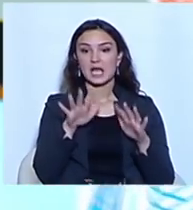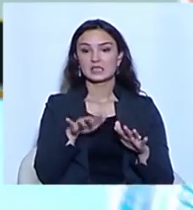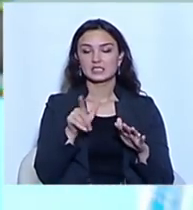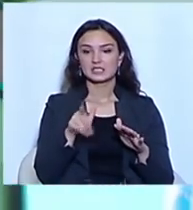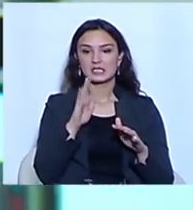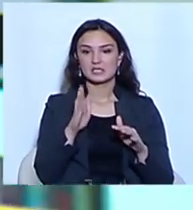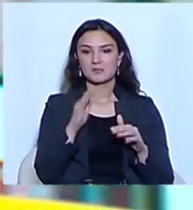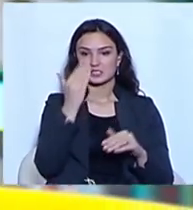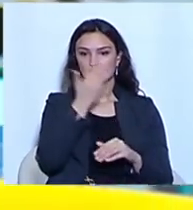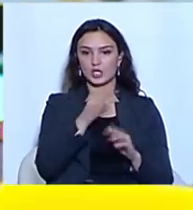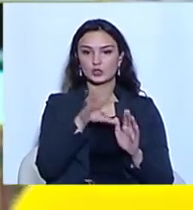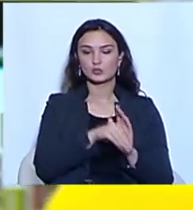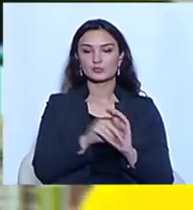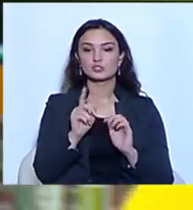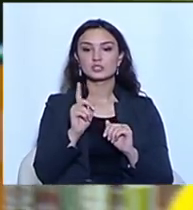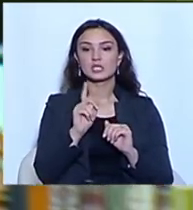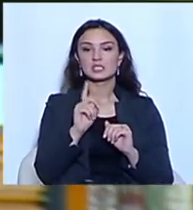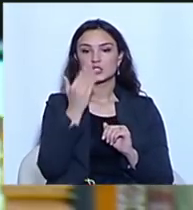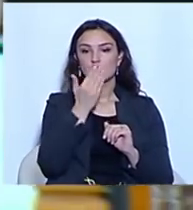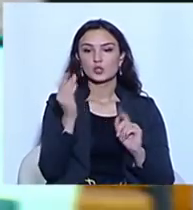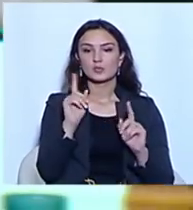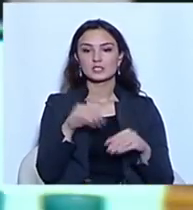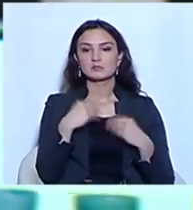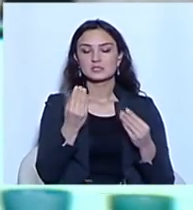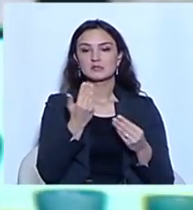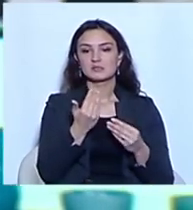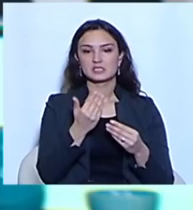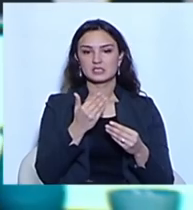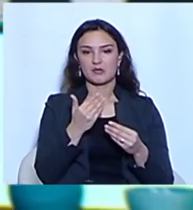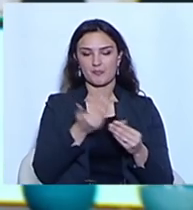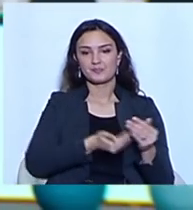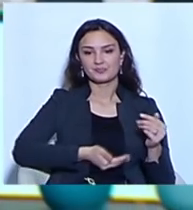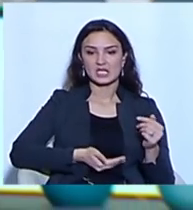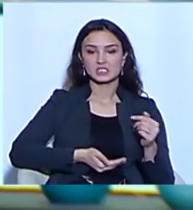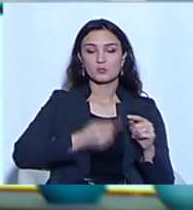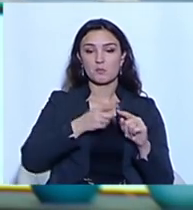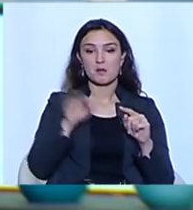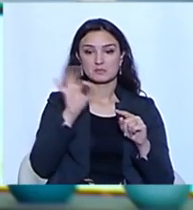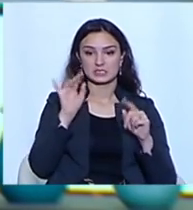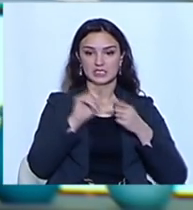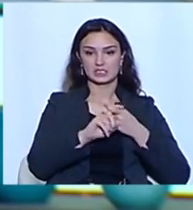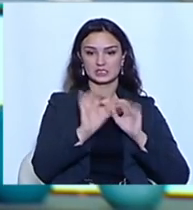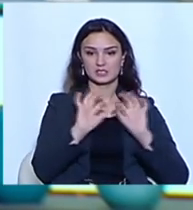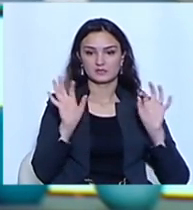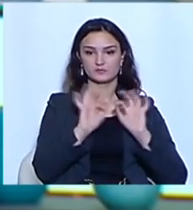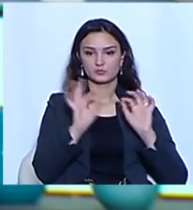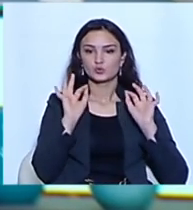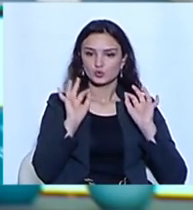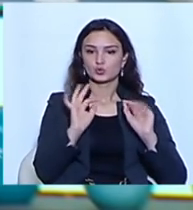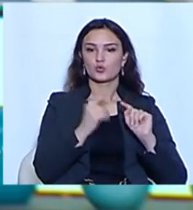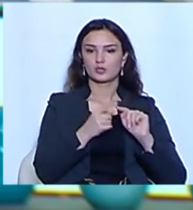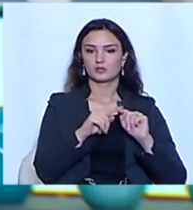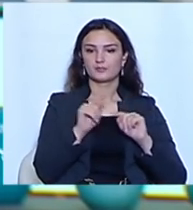დაიკავებს საზოგადოებაში, რას მისცემს საზოგადოებას მისი არსებობა და როდესაც ჩვენ ამ საკითხებზე ვსაუბრობთ,